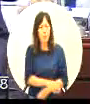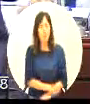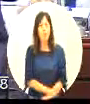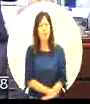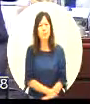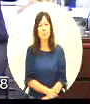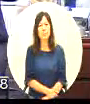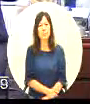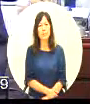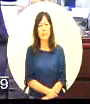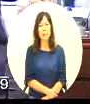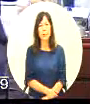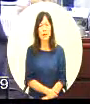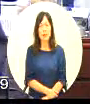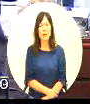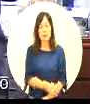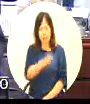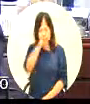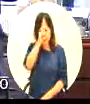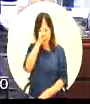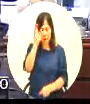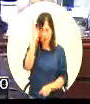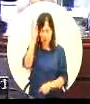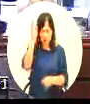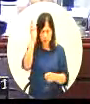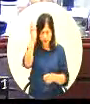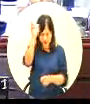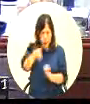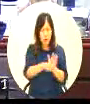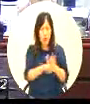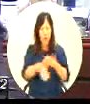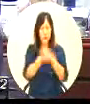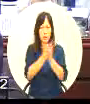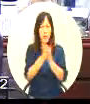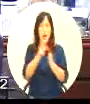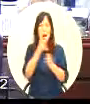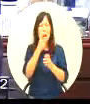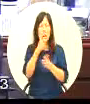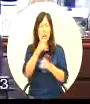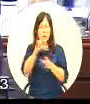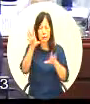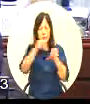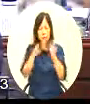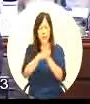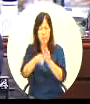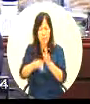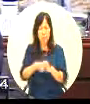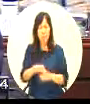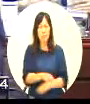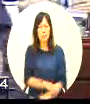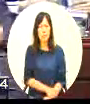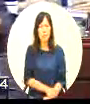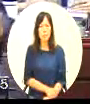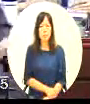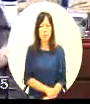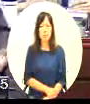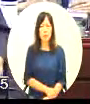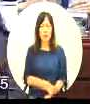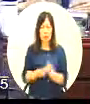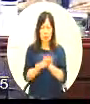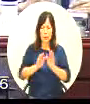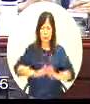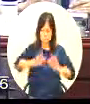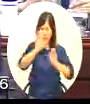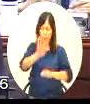当然希望高雄市未来在整个绿能产业上 这个部分能够有更进